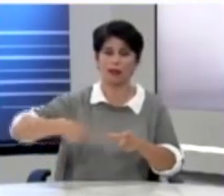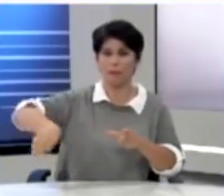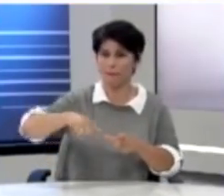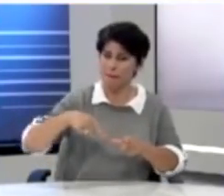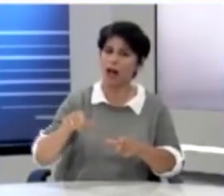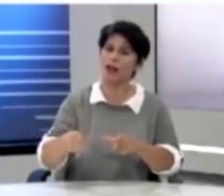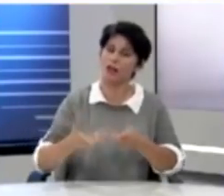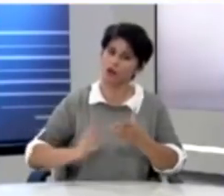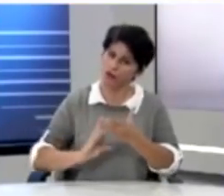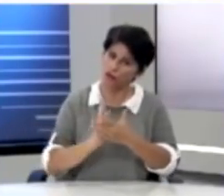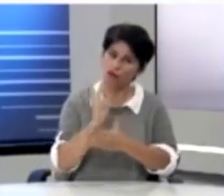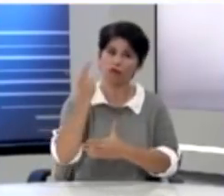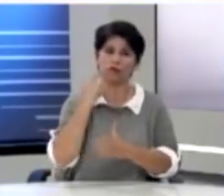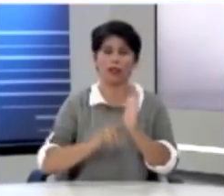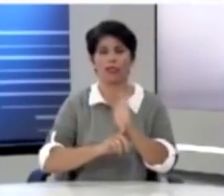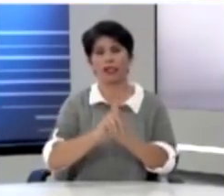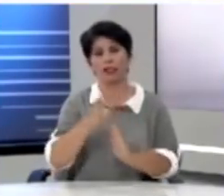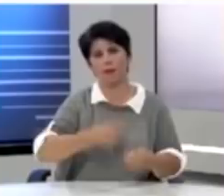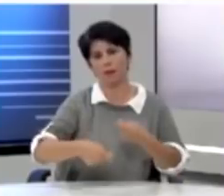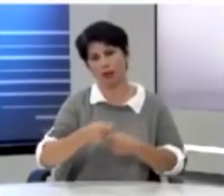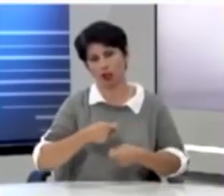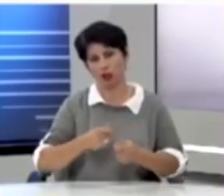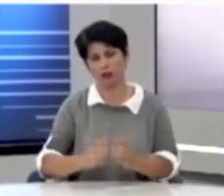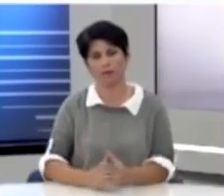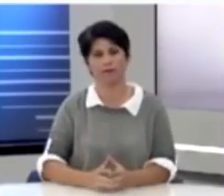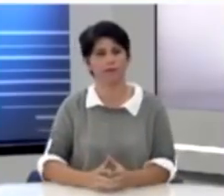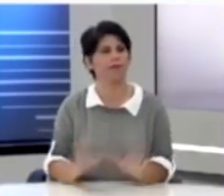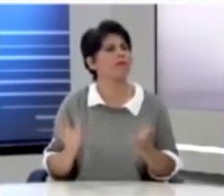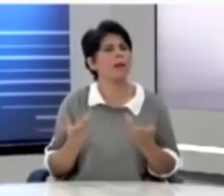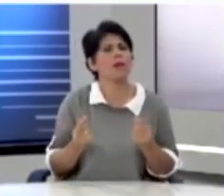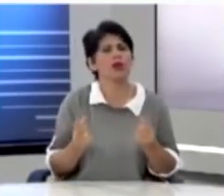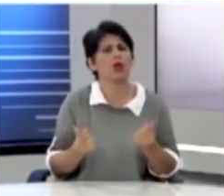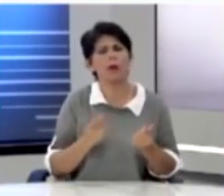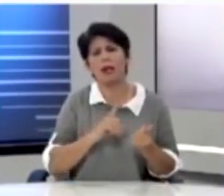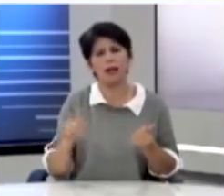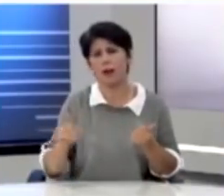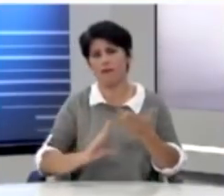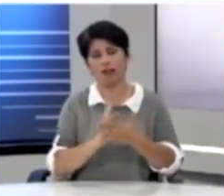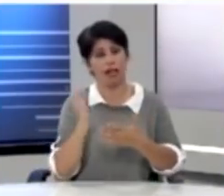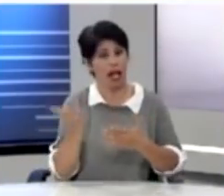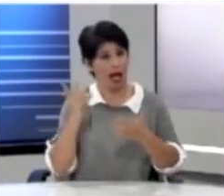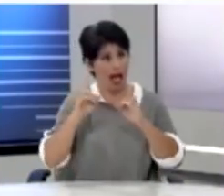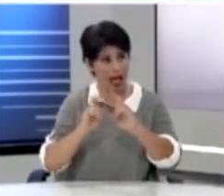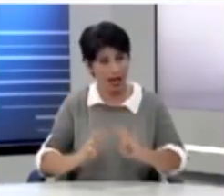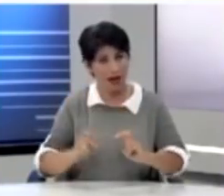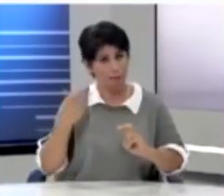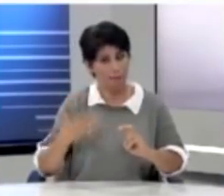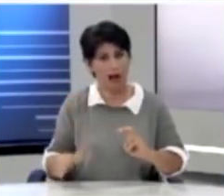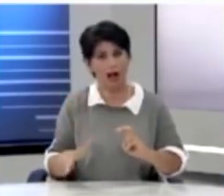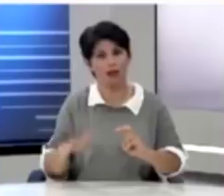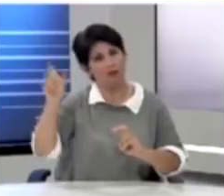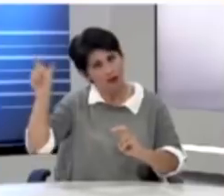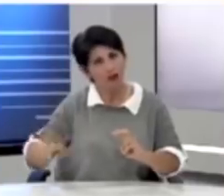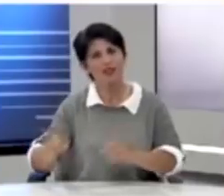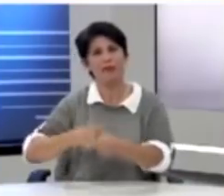θα βελτιώσει τους δείκτες επιχειρηματικότητας. Και πώς να μην τους βελτιώσει, όταν οι έλεγχοι γίνονται από τους